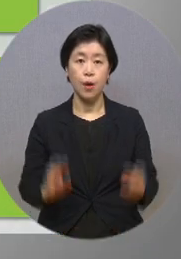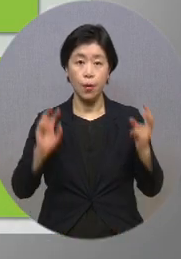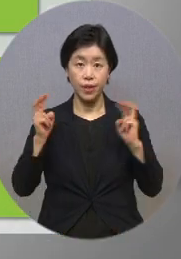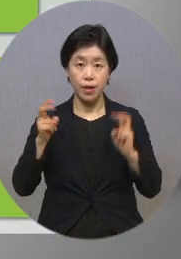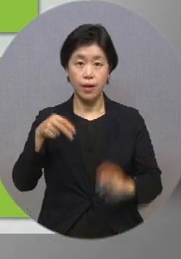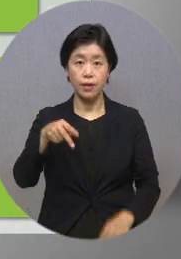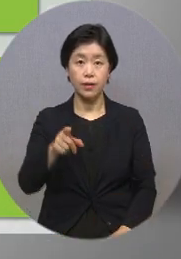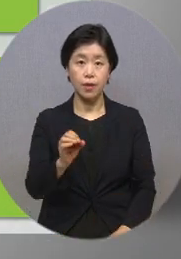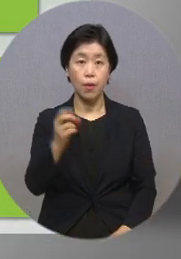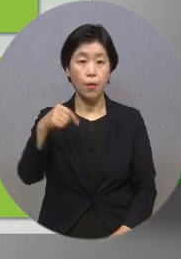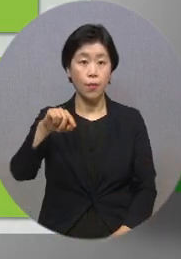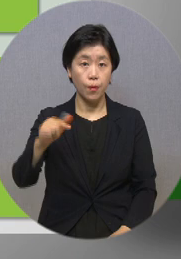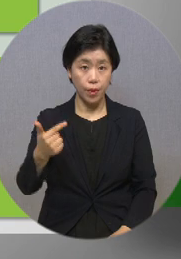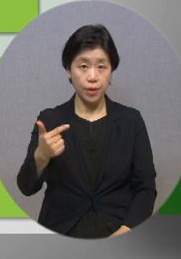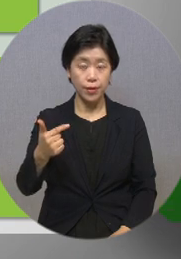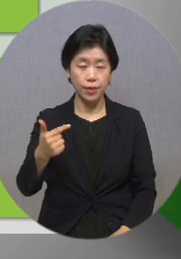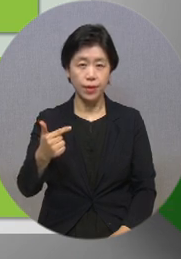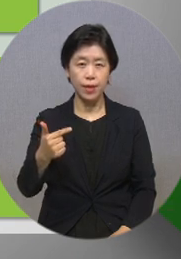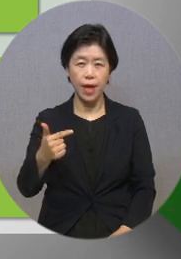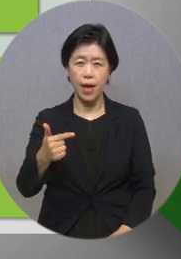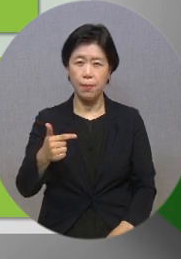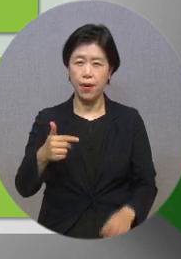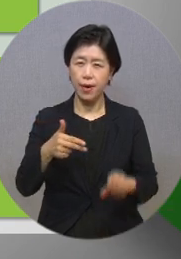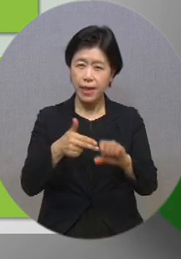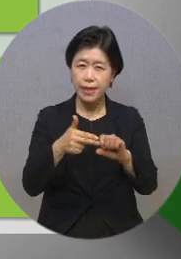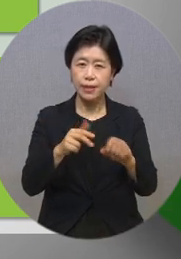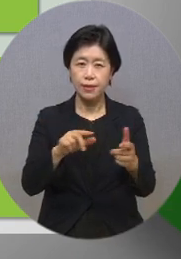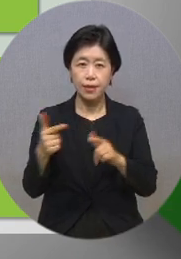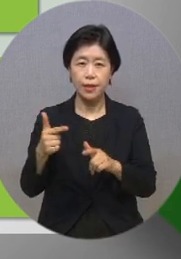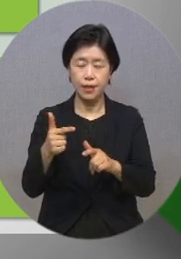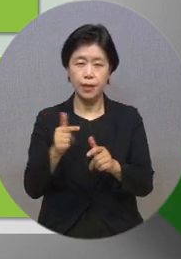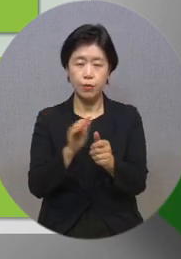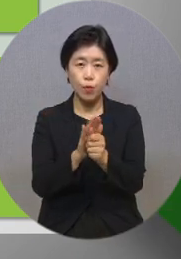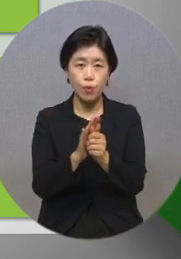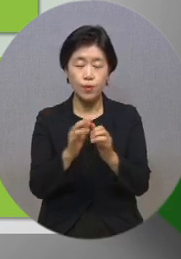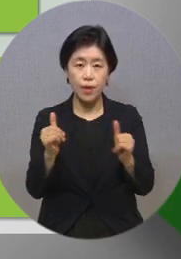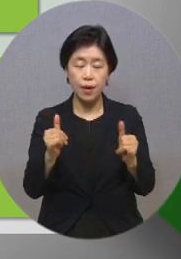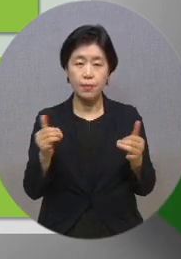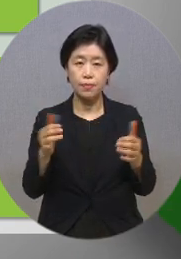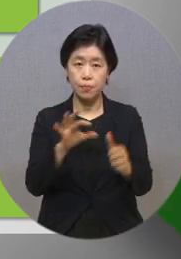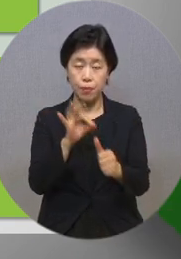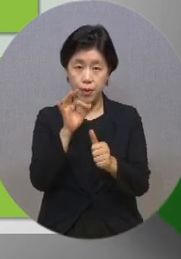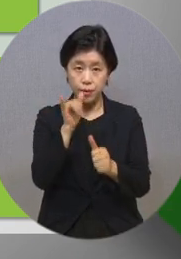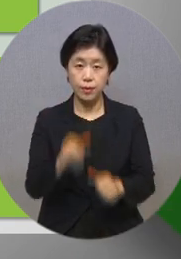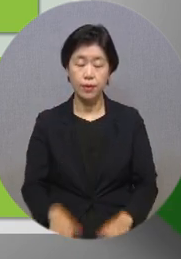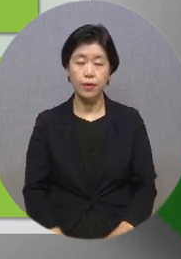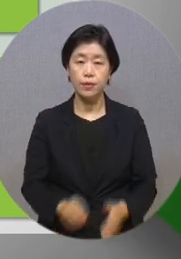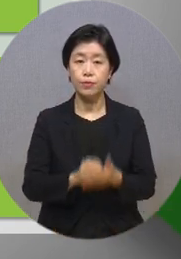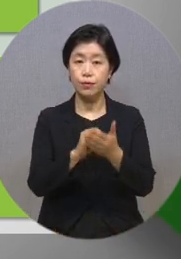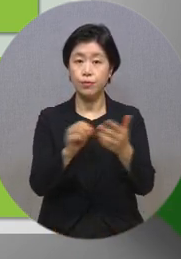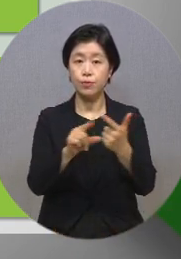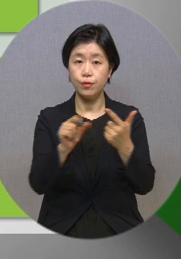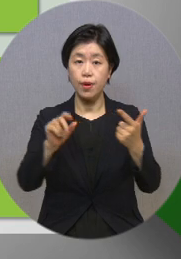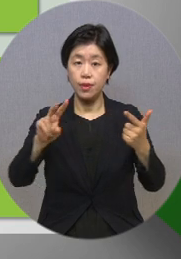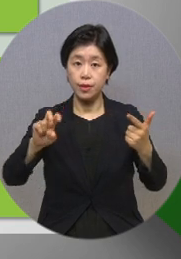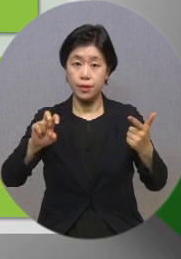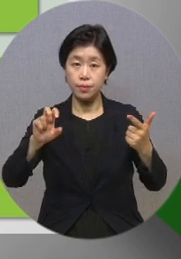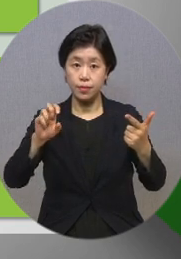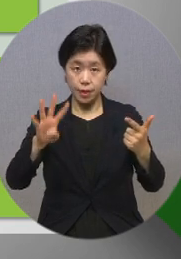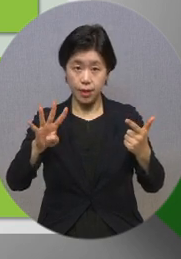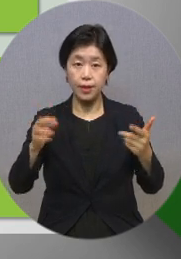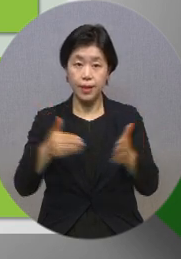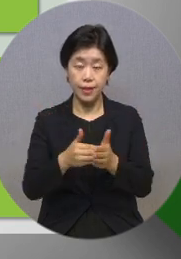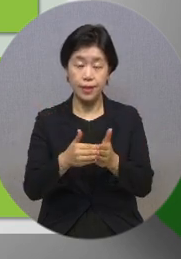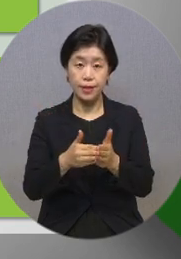주식회사 성원에서 가스 충전원을 모집합니다. 접수 마감일은 6월 24일까지며 근무지는